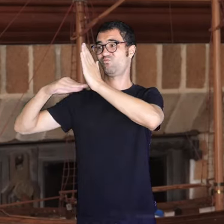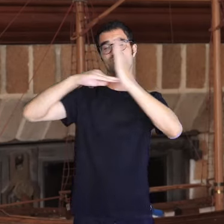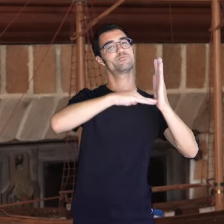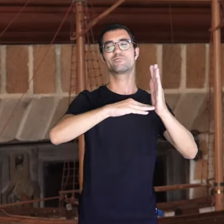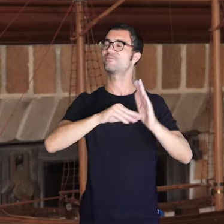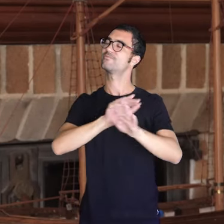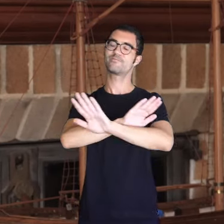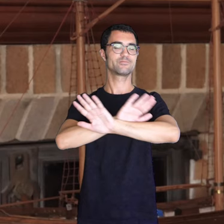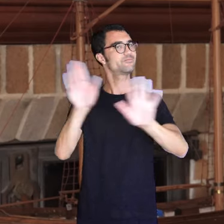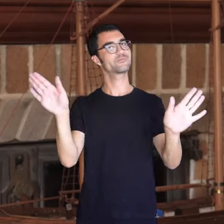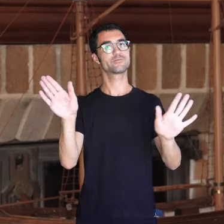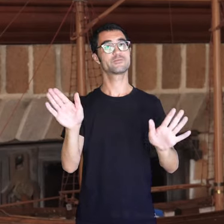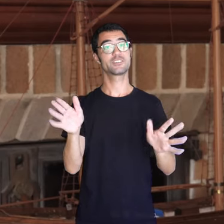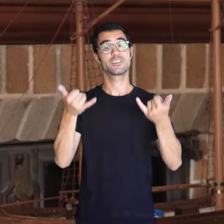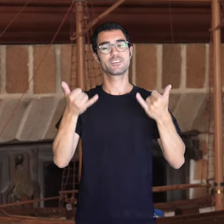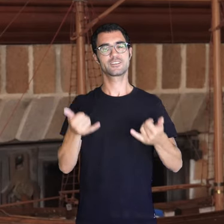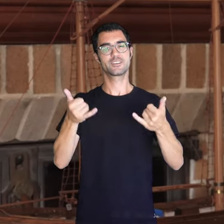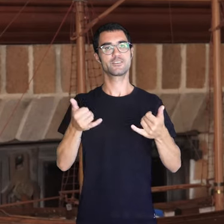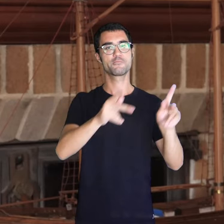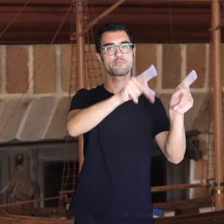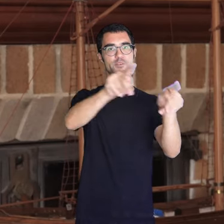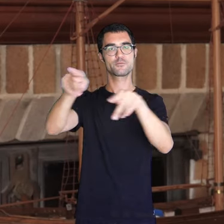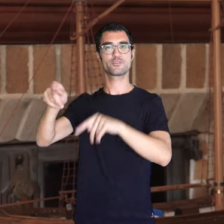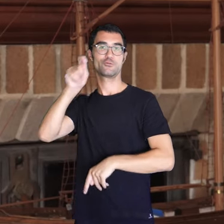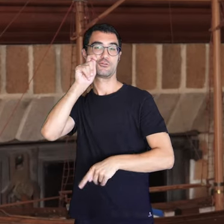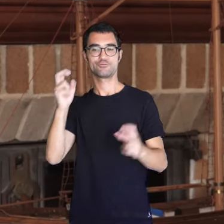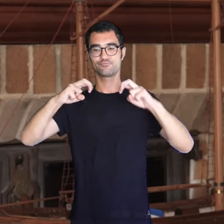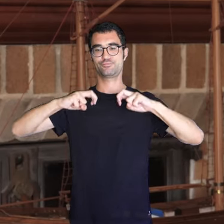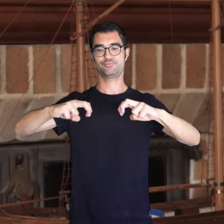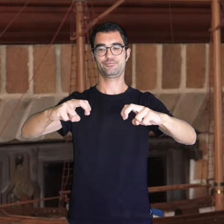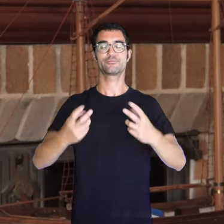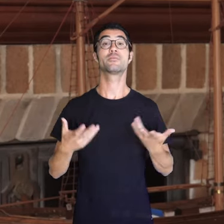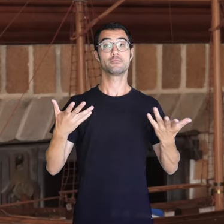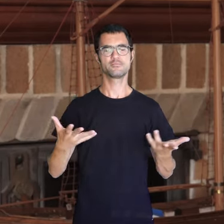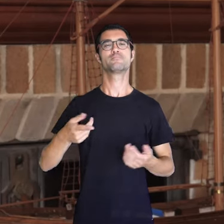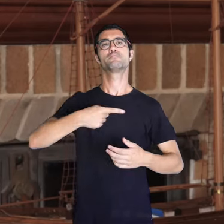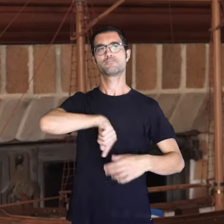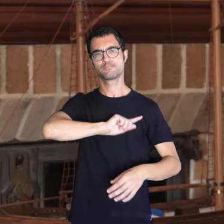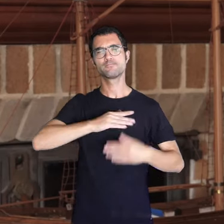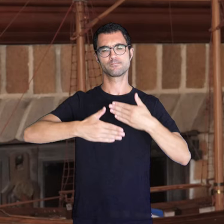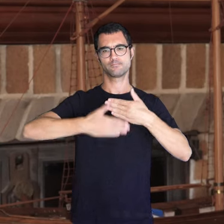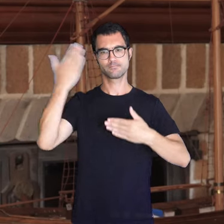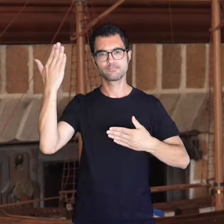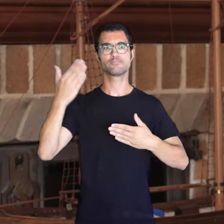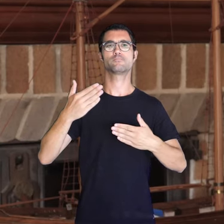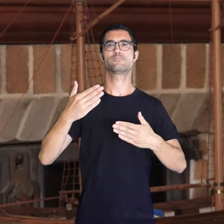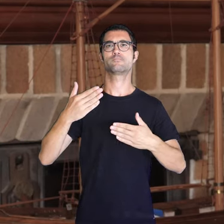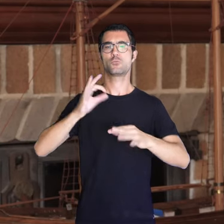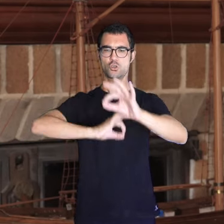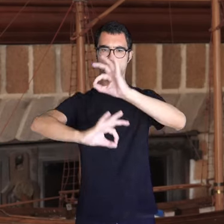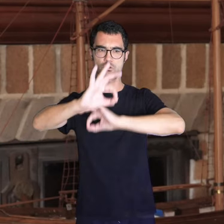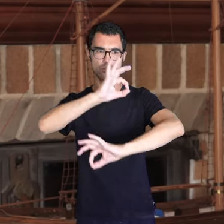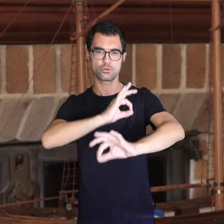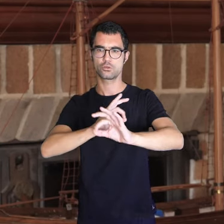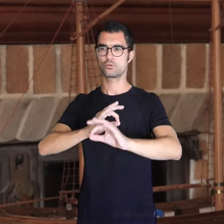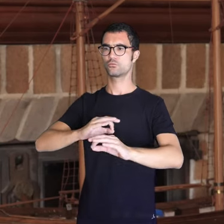sinó gent, i amb aquesta barca varen començar un transport ja